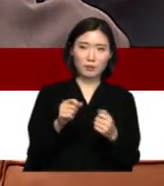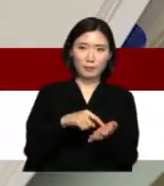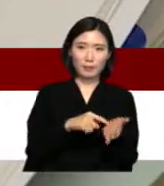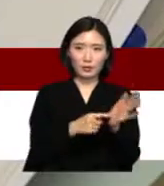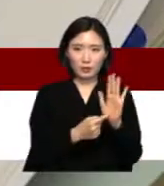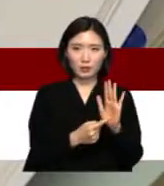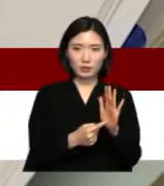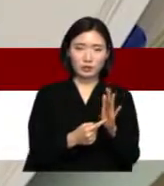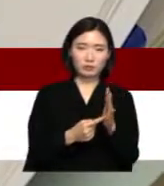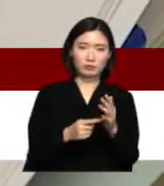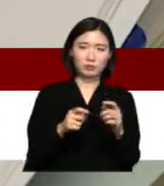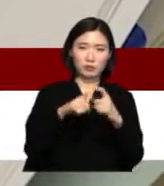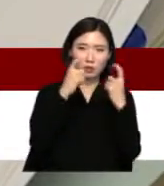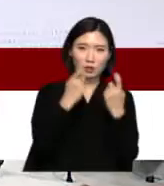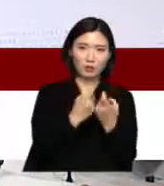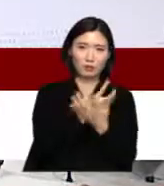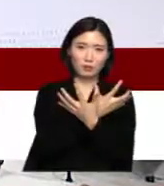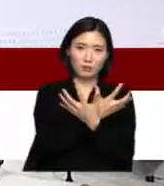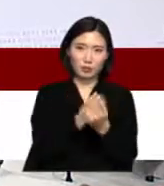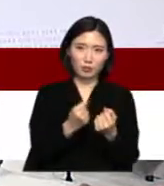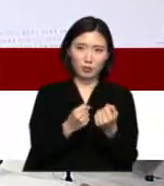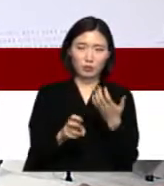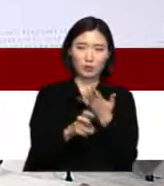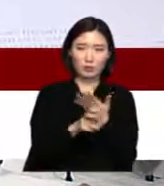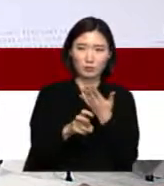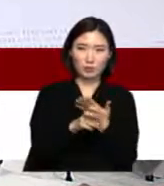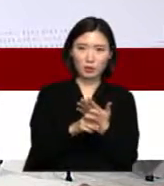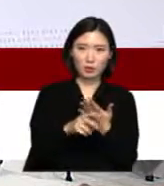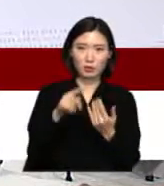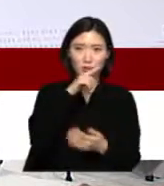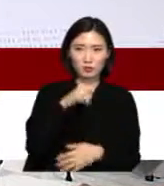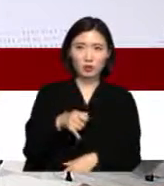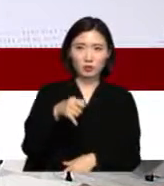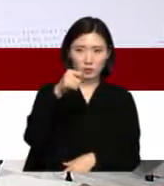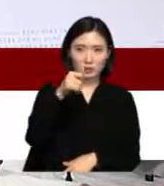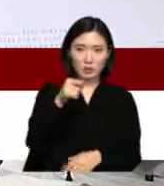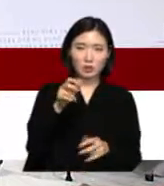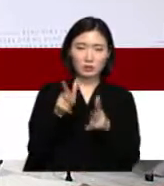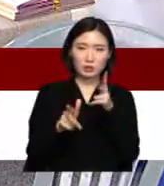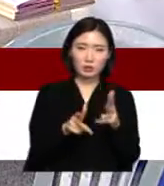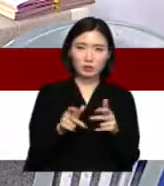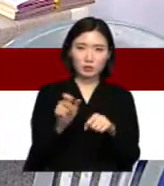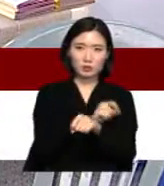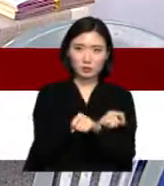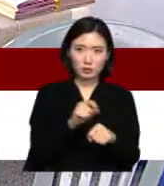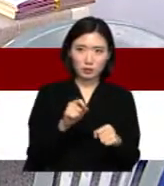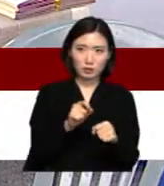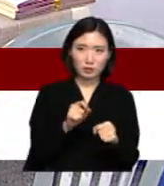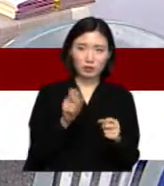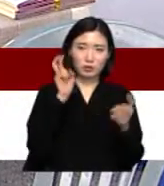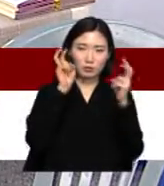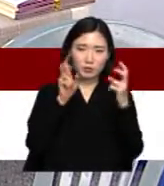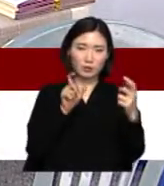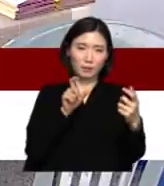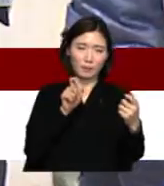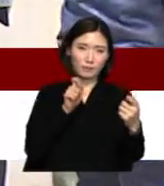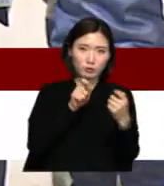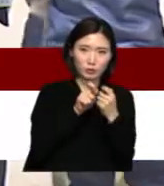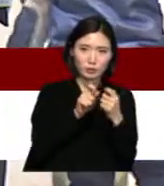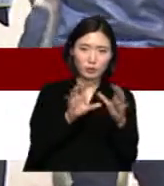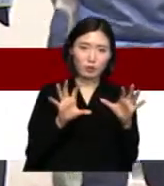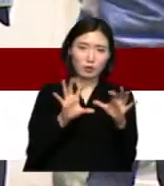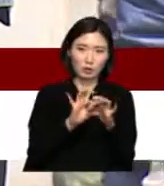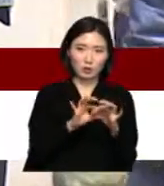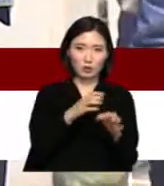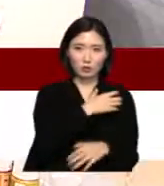위조 의혹과 적자에 허덕이는 파와트 팩토리 사업, 특정 업체와의 유착 관계 등이 구청 감사에서